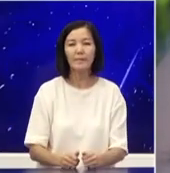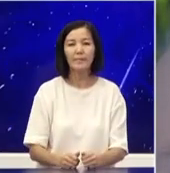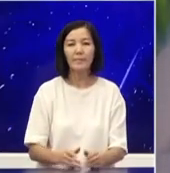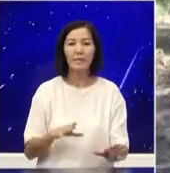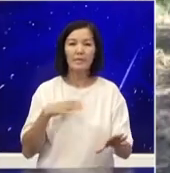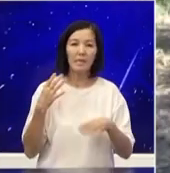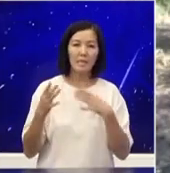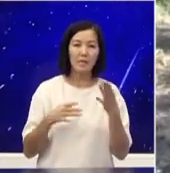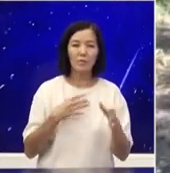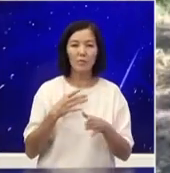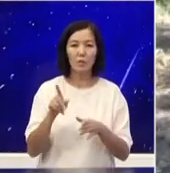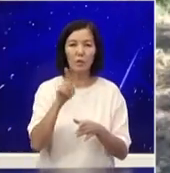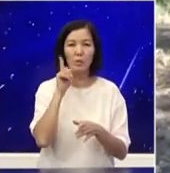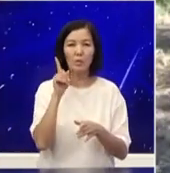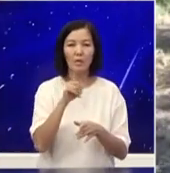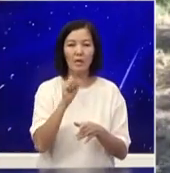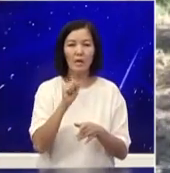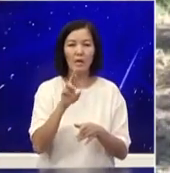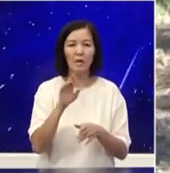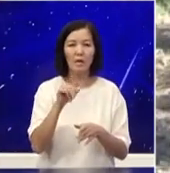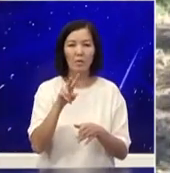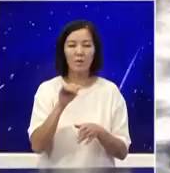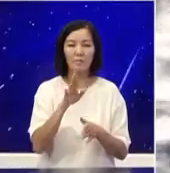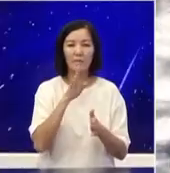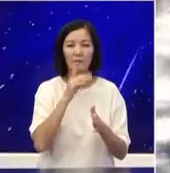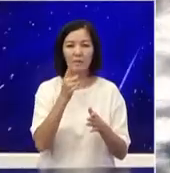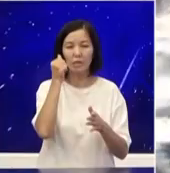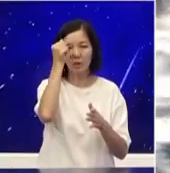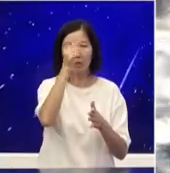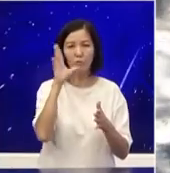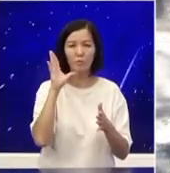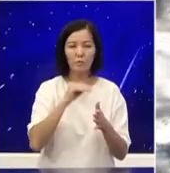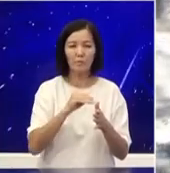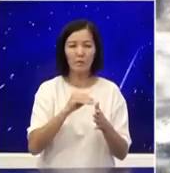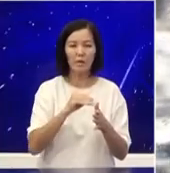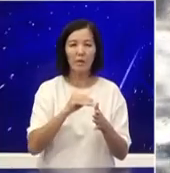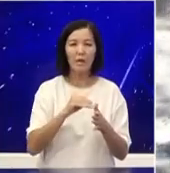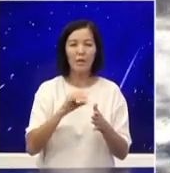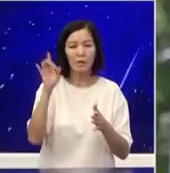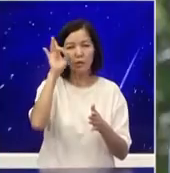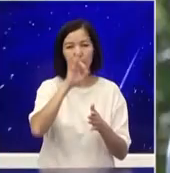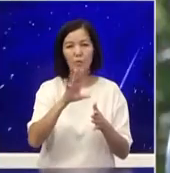вместе с ветераном спорта юный армрестлер Аялым Данияров. Всего за один год девушка успела стать чемпионкой области.